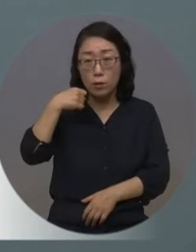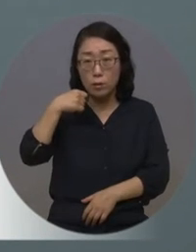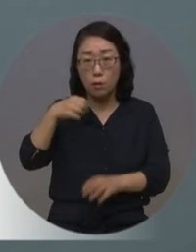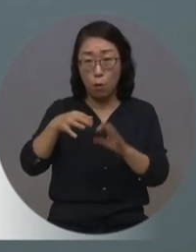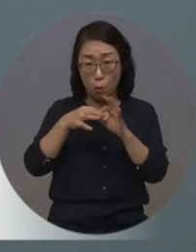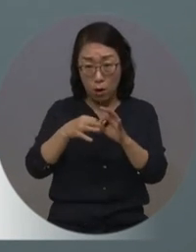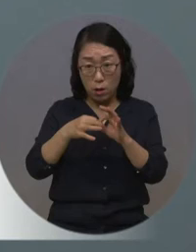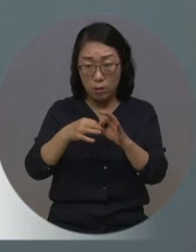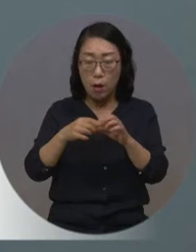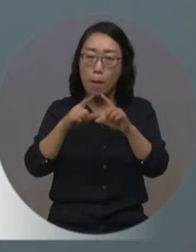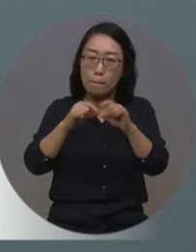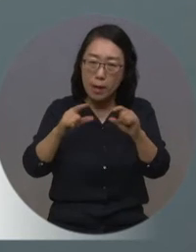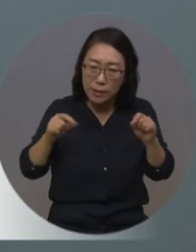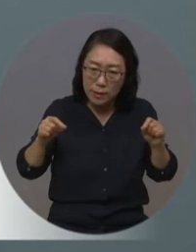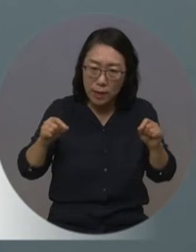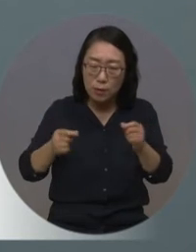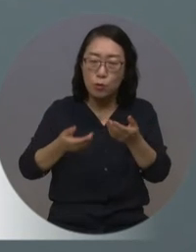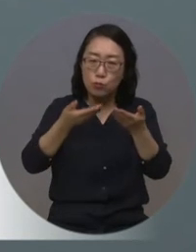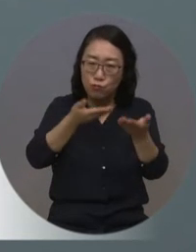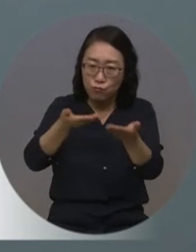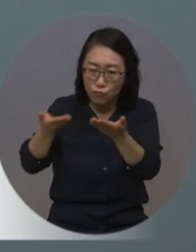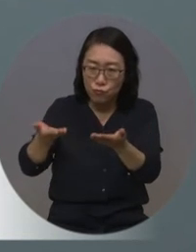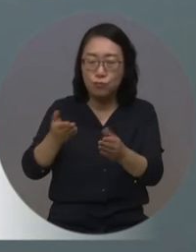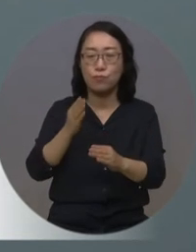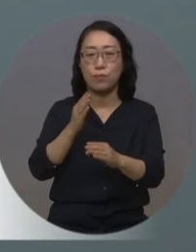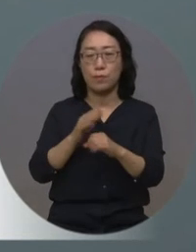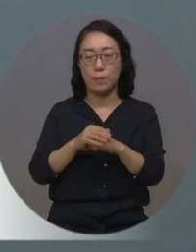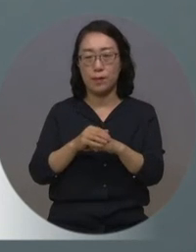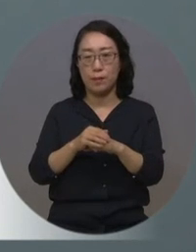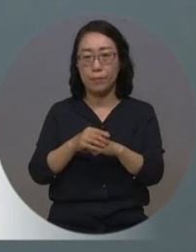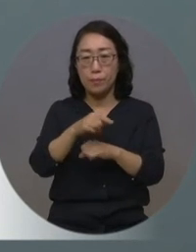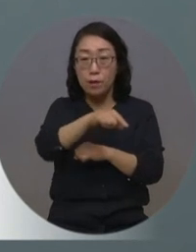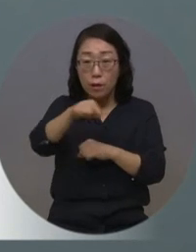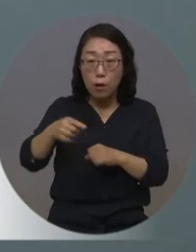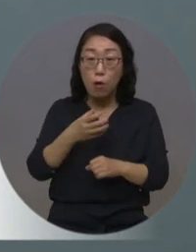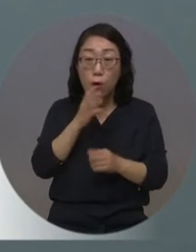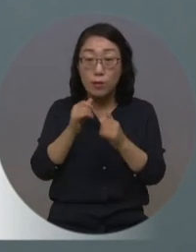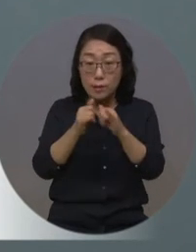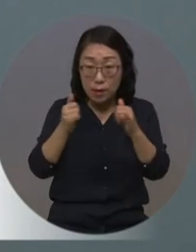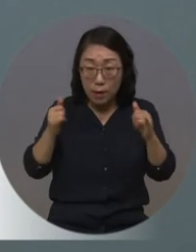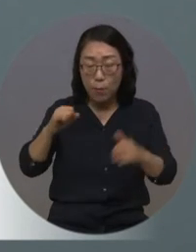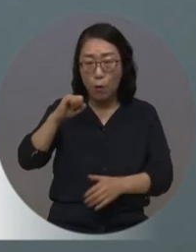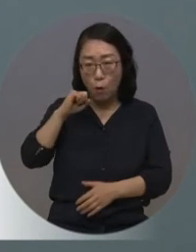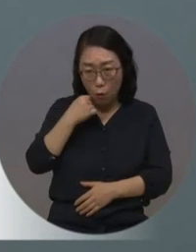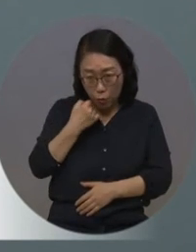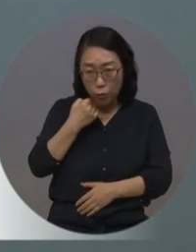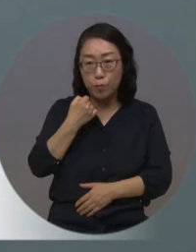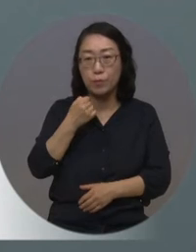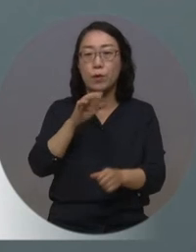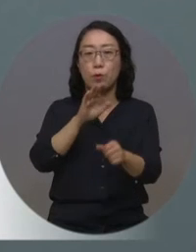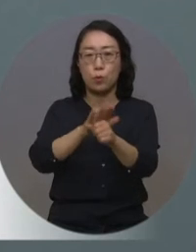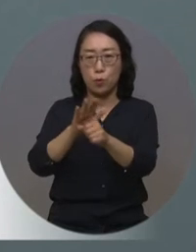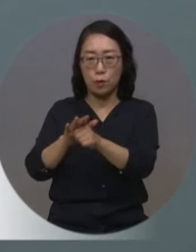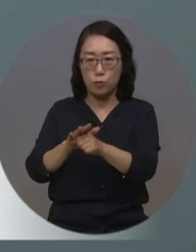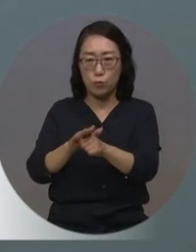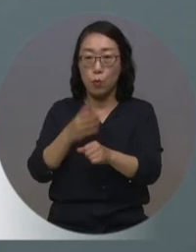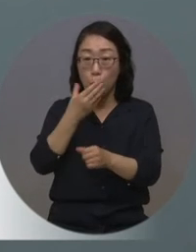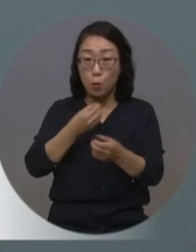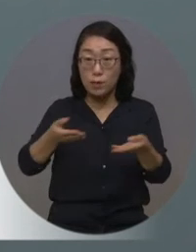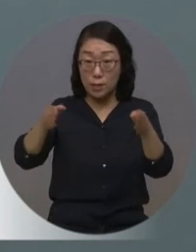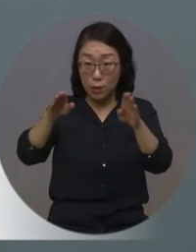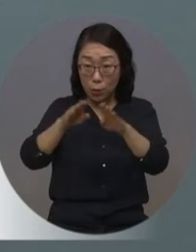대하여 밑반찬을 제공하고 있습니다. 그러므로 어르신들의 어려움을 해소하는 데